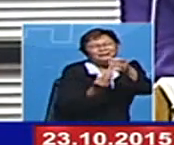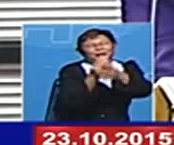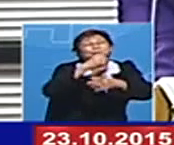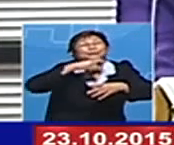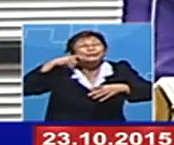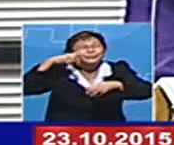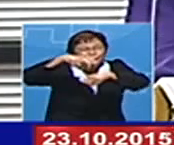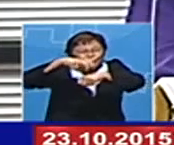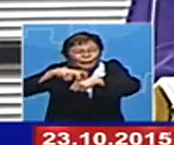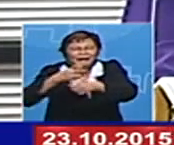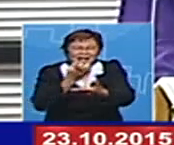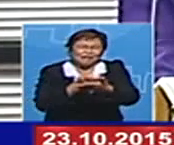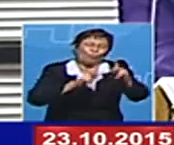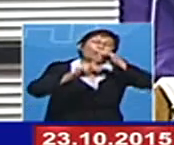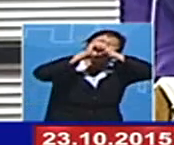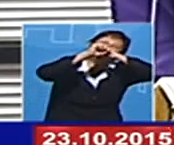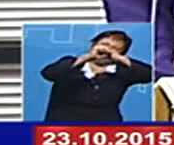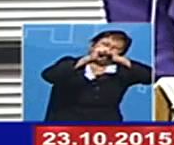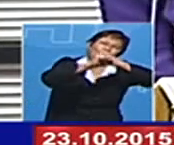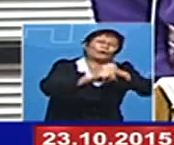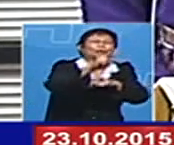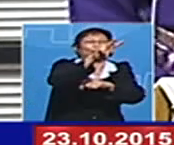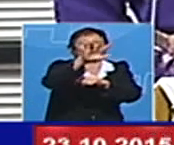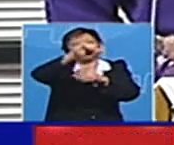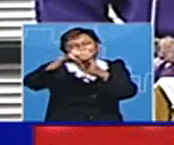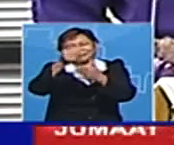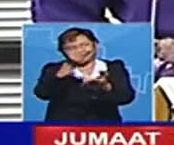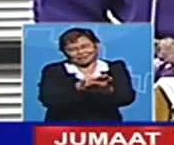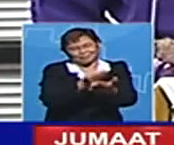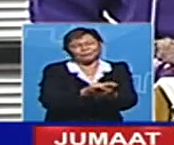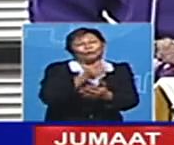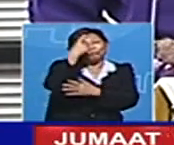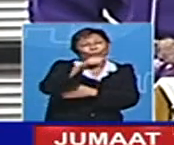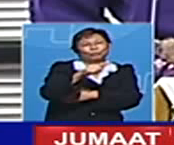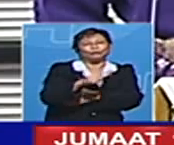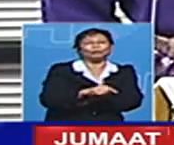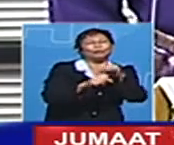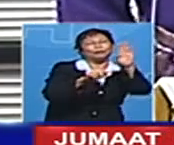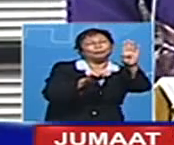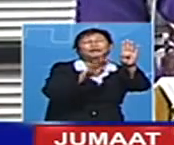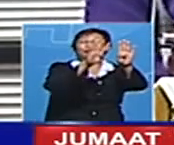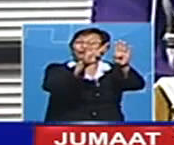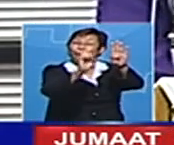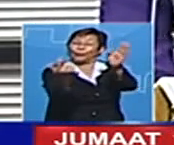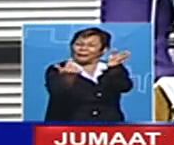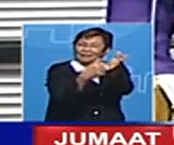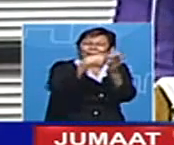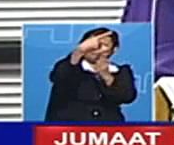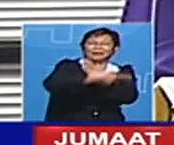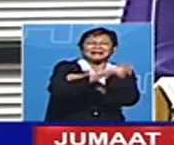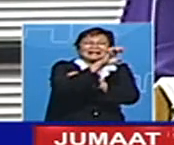projek pembangunan ekonomi orang asli sebanyak R25 juta untuk golongan B40 lagi program